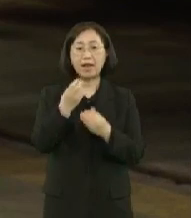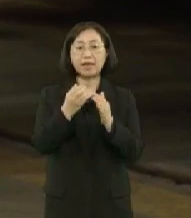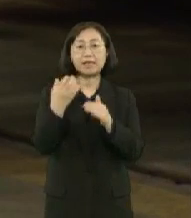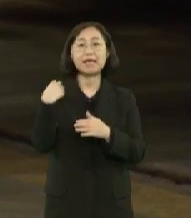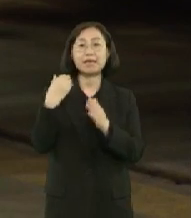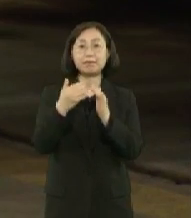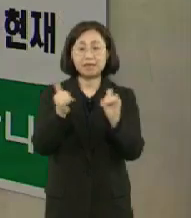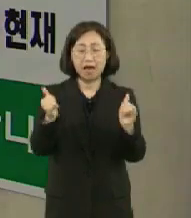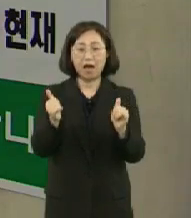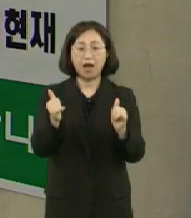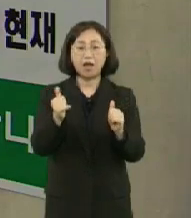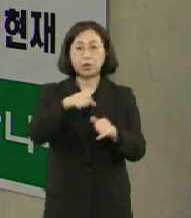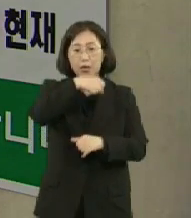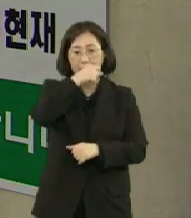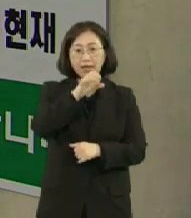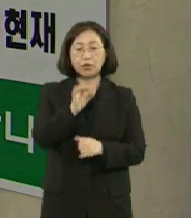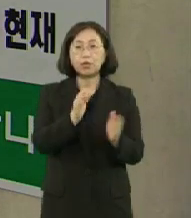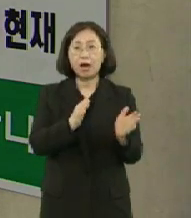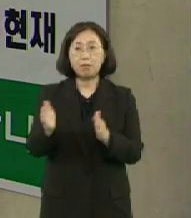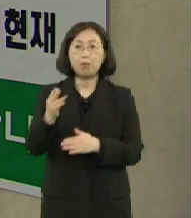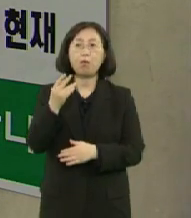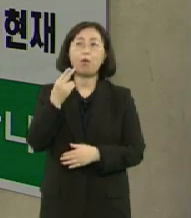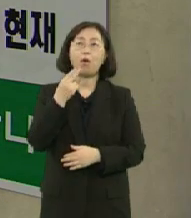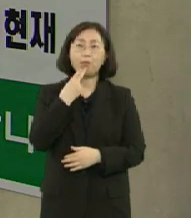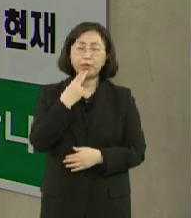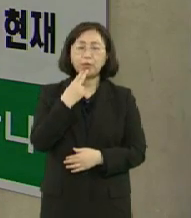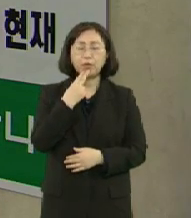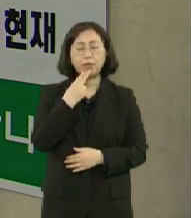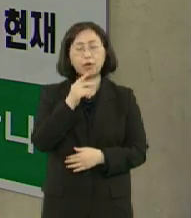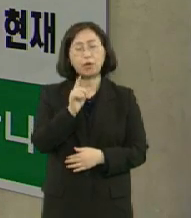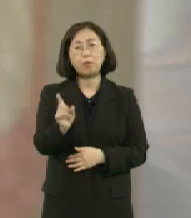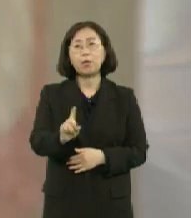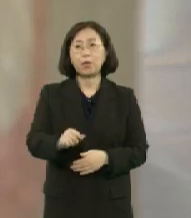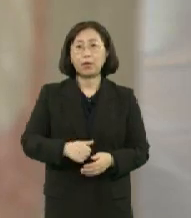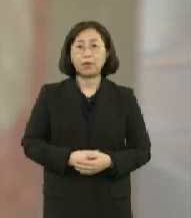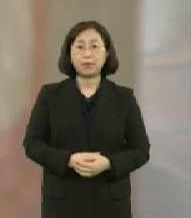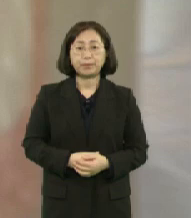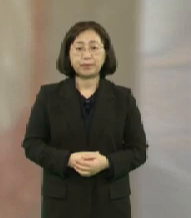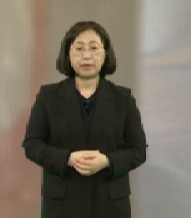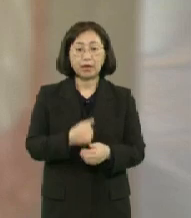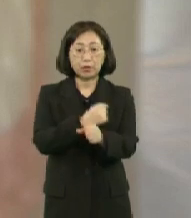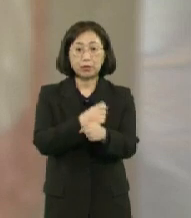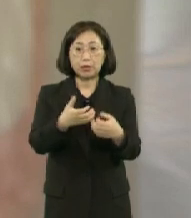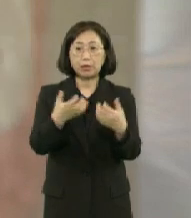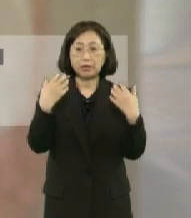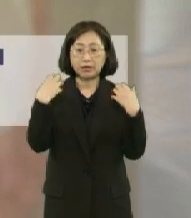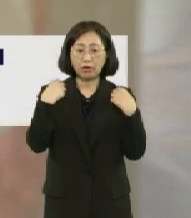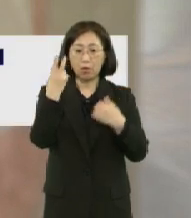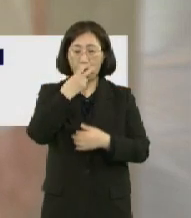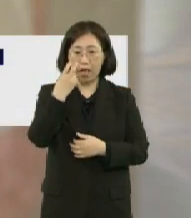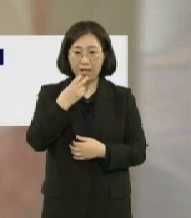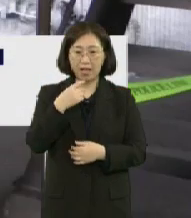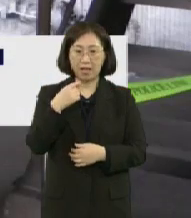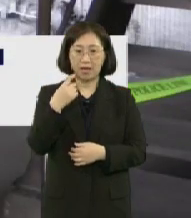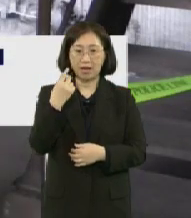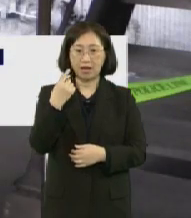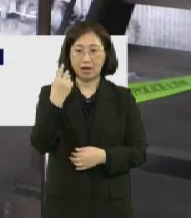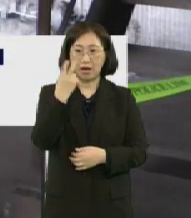확보하기는커녕 기본적인 안전수칙조차 지키지 않는 현실도 지적합니다. 노동청은 관리감독을